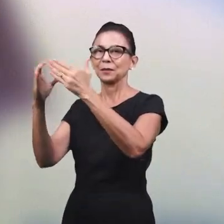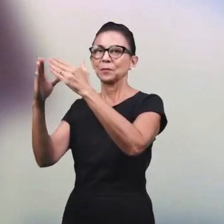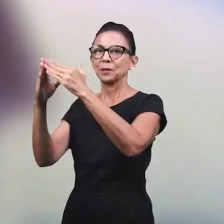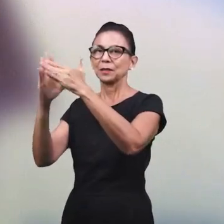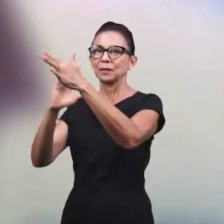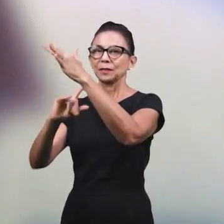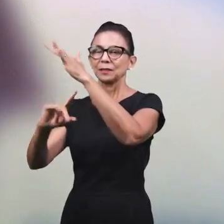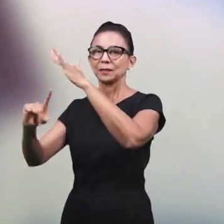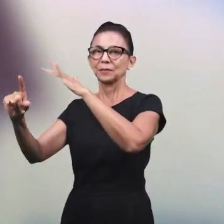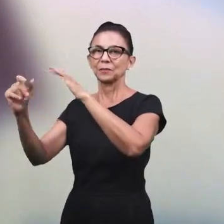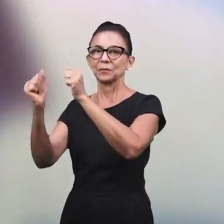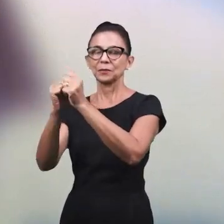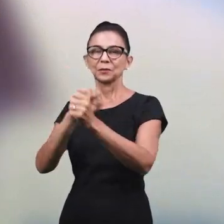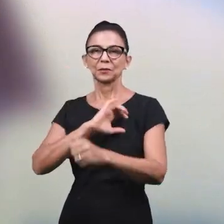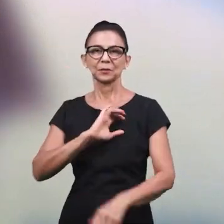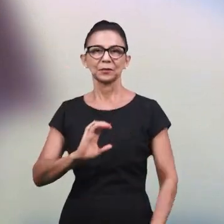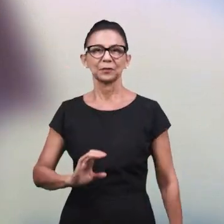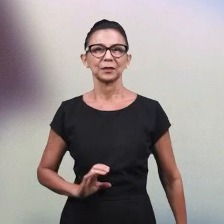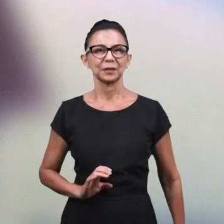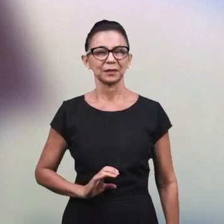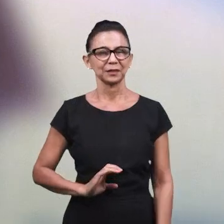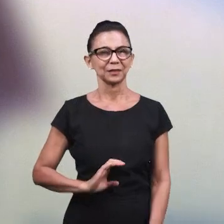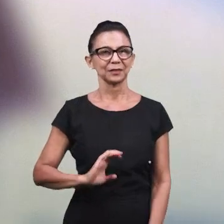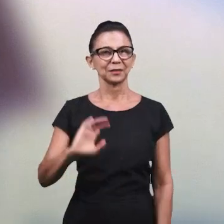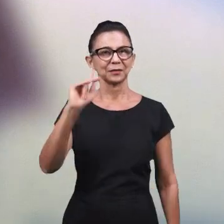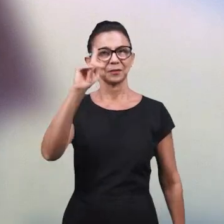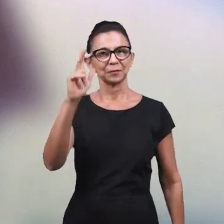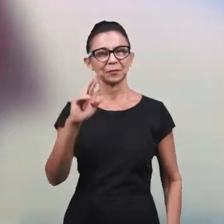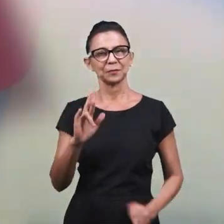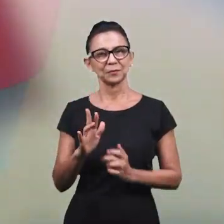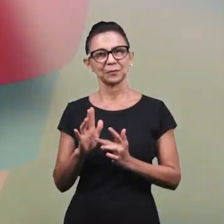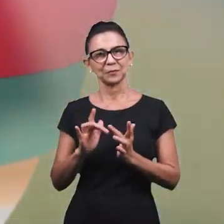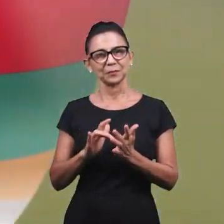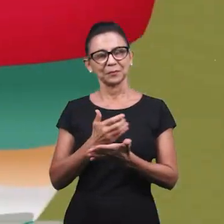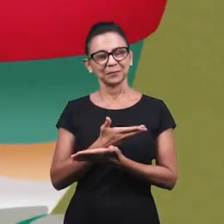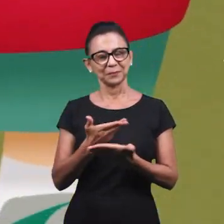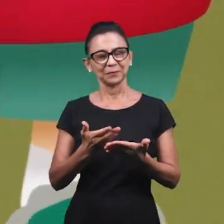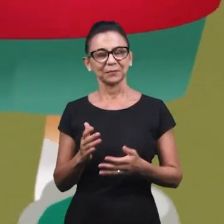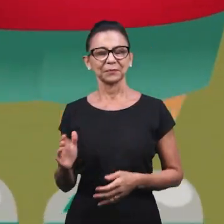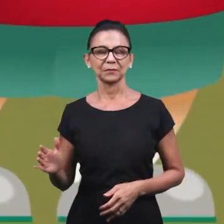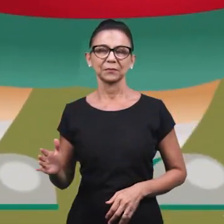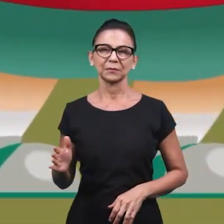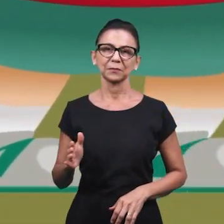monterons pour habiter avec Christ éternellement. À tous, la paix du Seigneur.